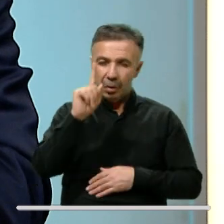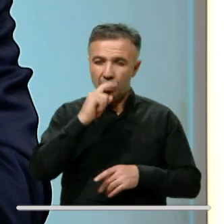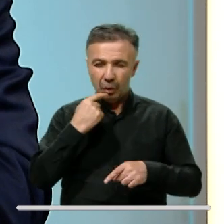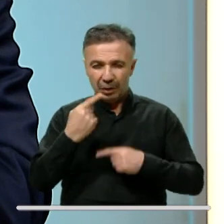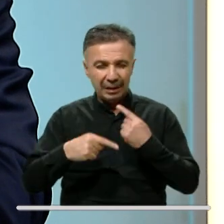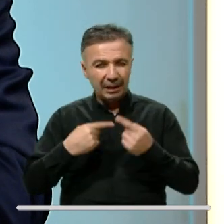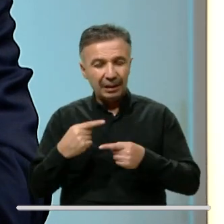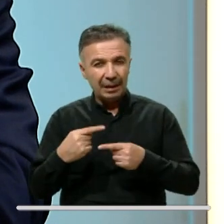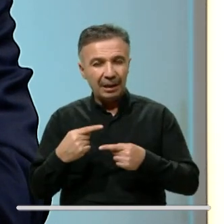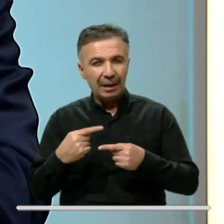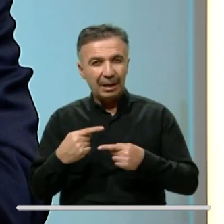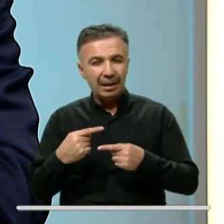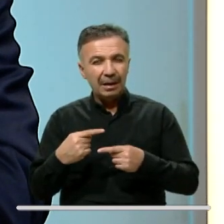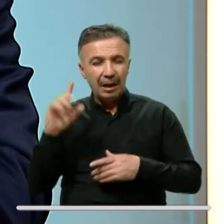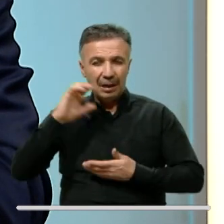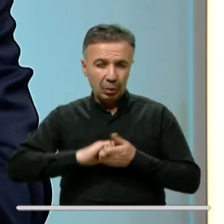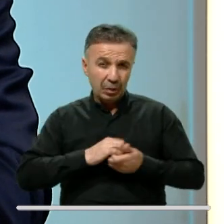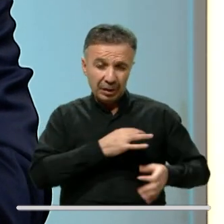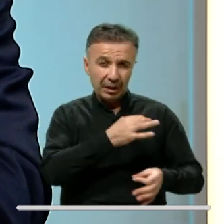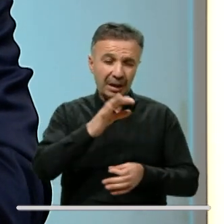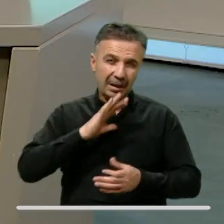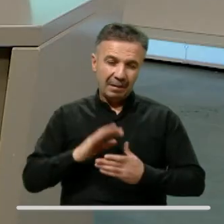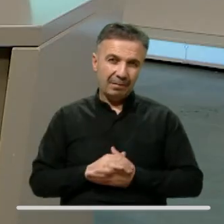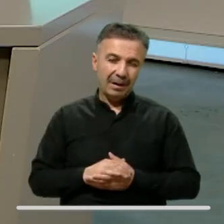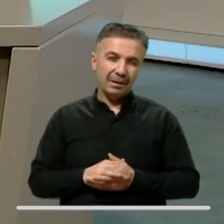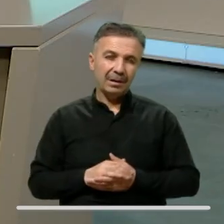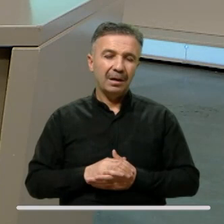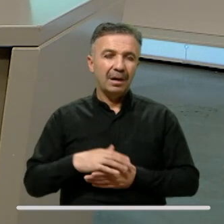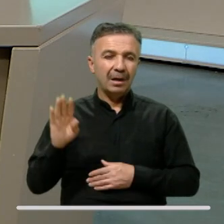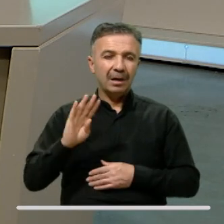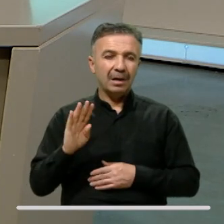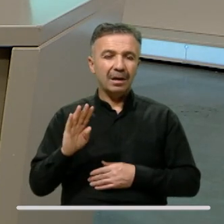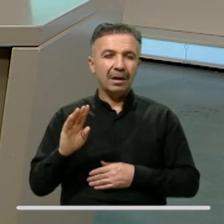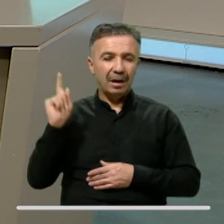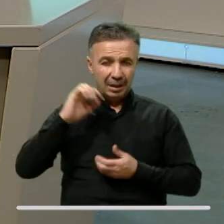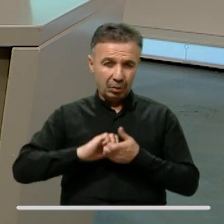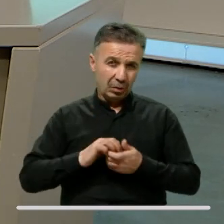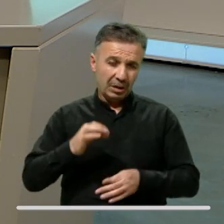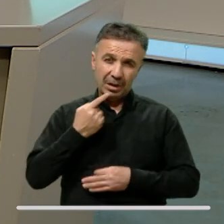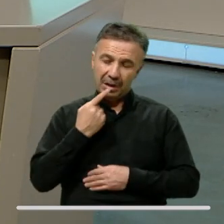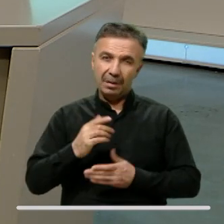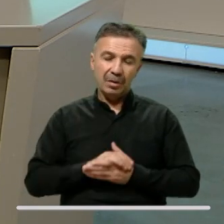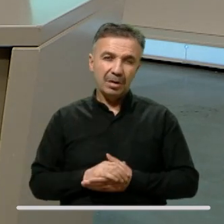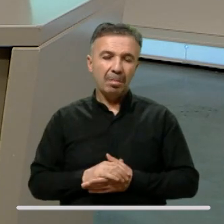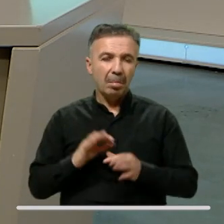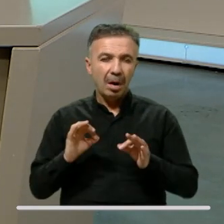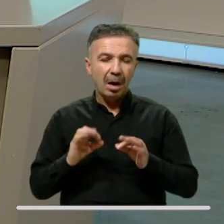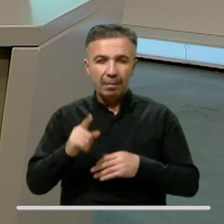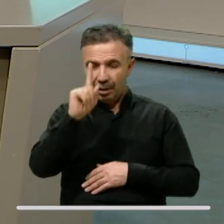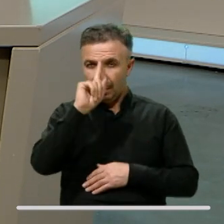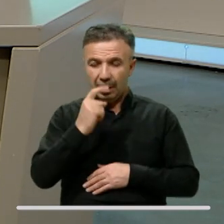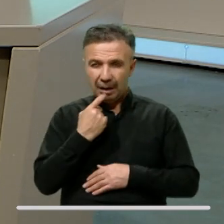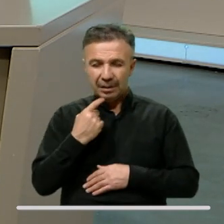Bunlar 500 kişi olup 40'ı abdaldır demiş. Ebu Nuaym yazmış. Her asırda, bunu okudum